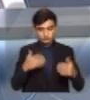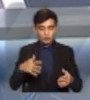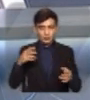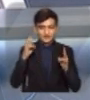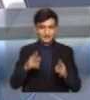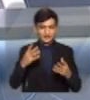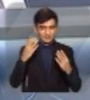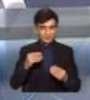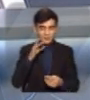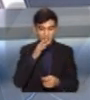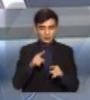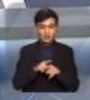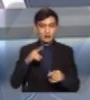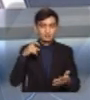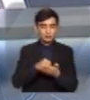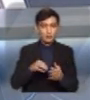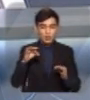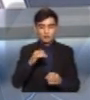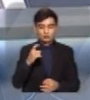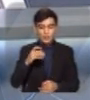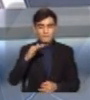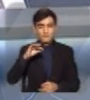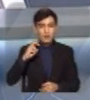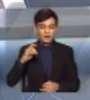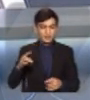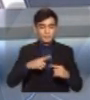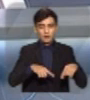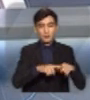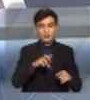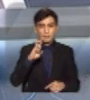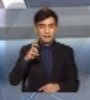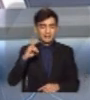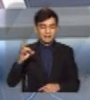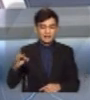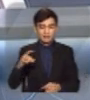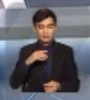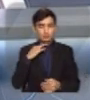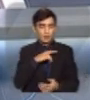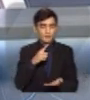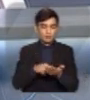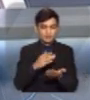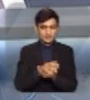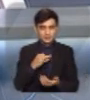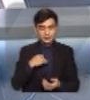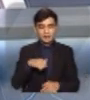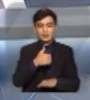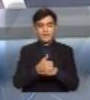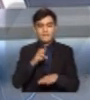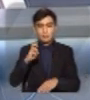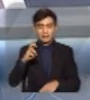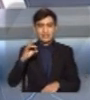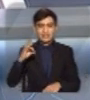о причине крушения самолета «Фокер-100» авиакомпании «Бек Эйр» остается очень много. Мы решили адресовать их главе «Бек